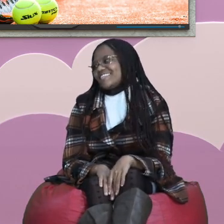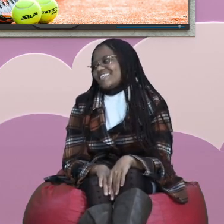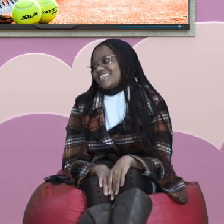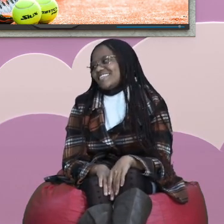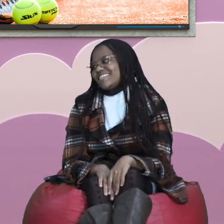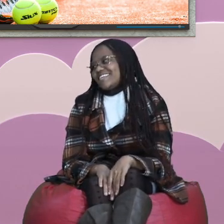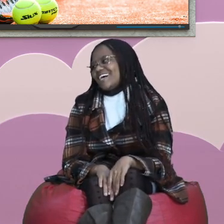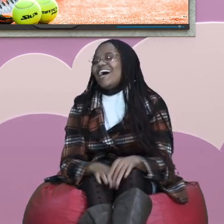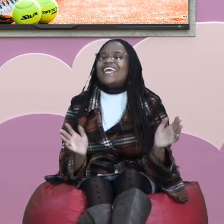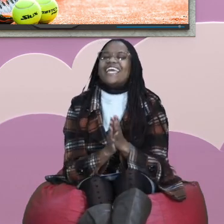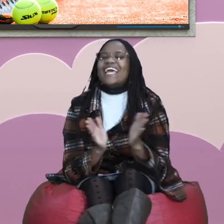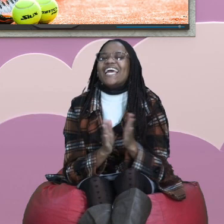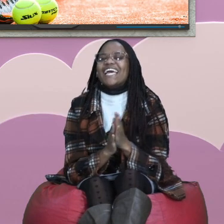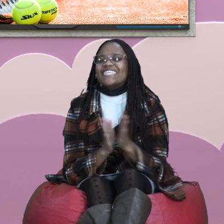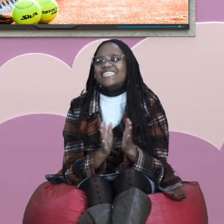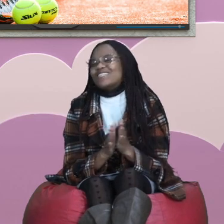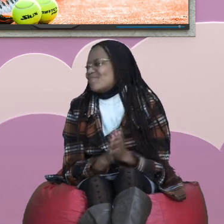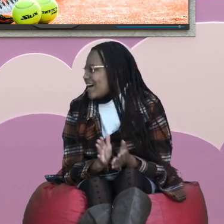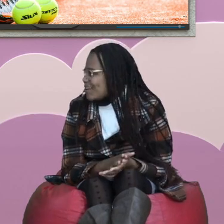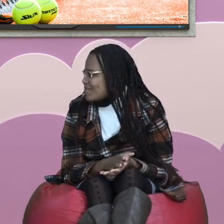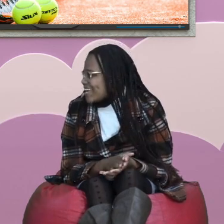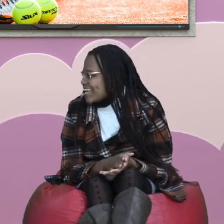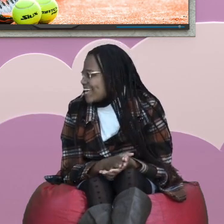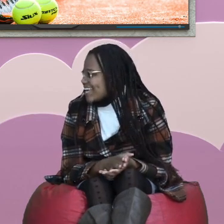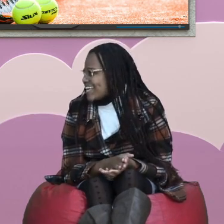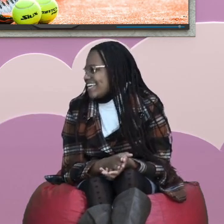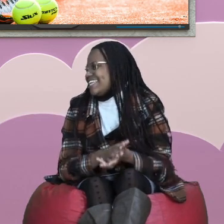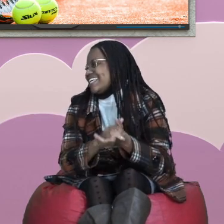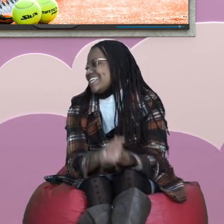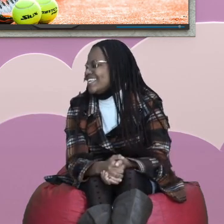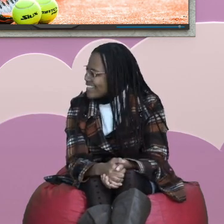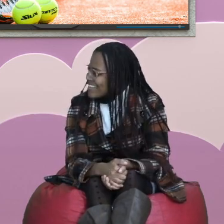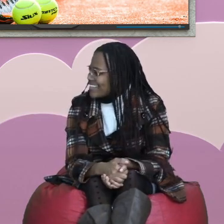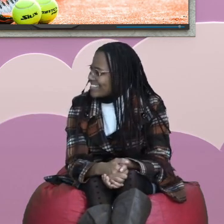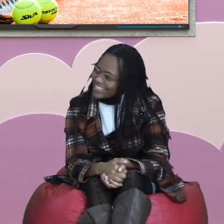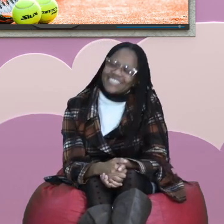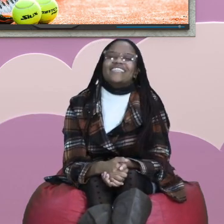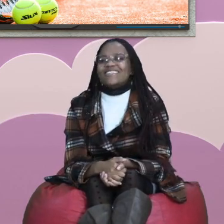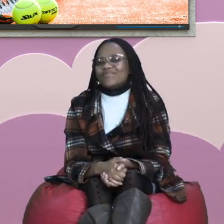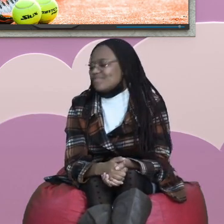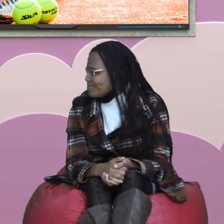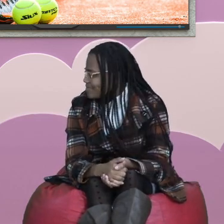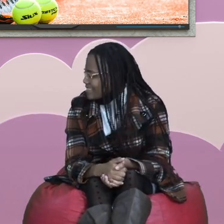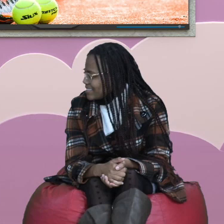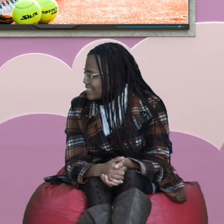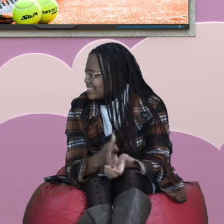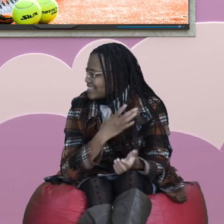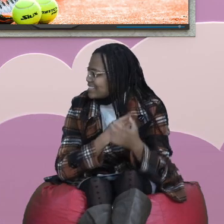Is dit Barbie? Yes, dis Barbie. Okay, nou is dit